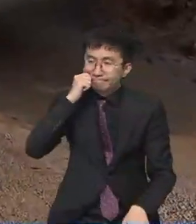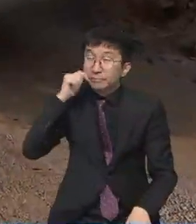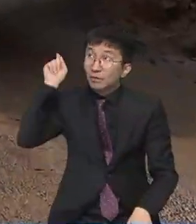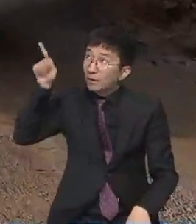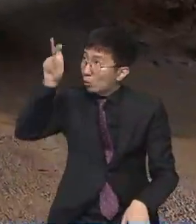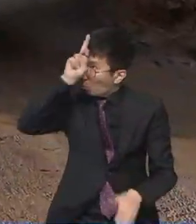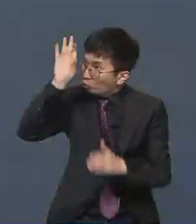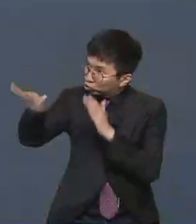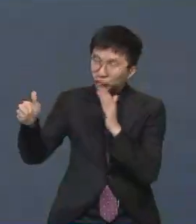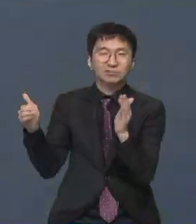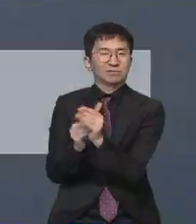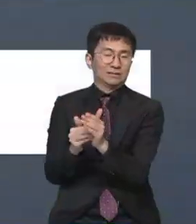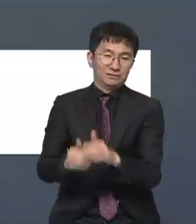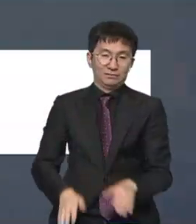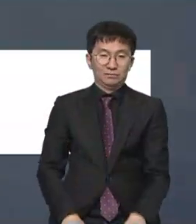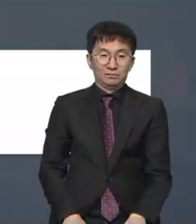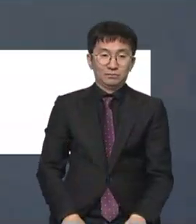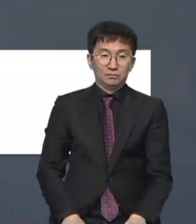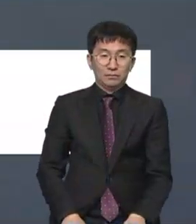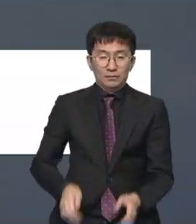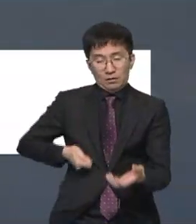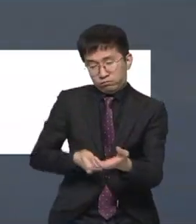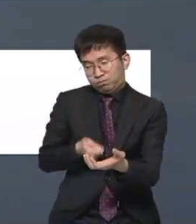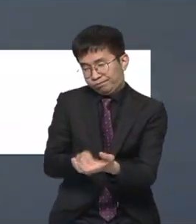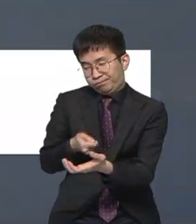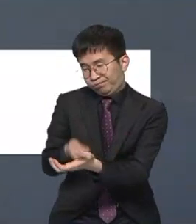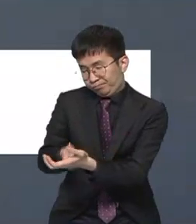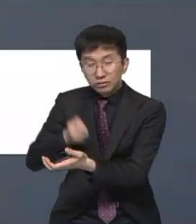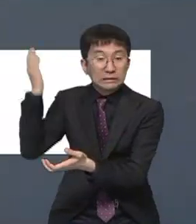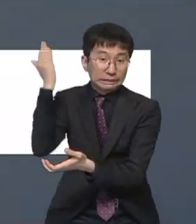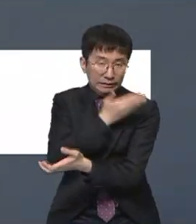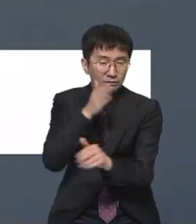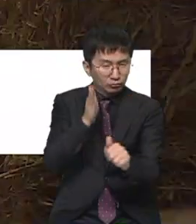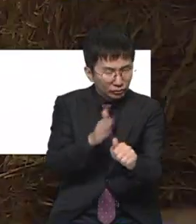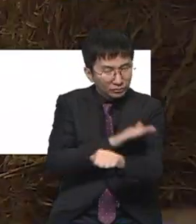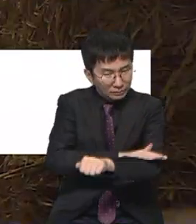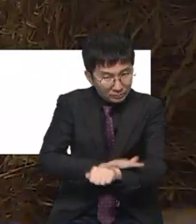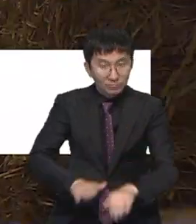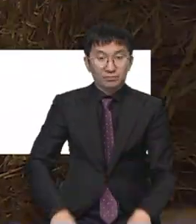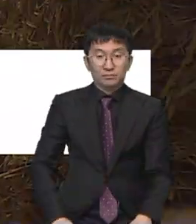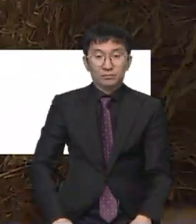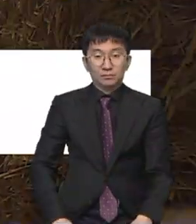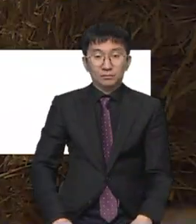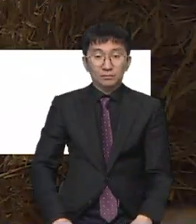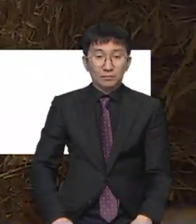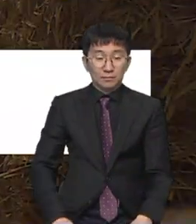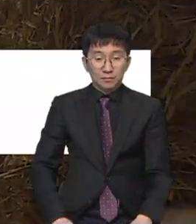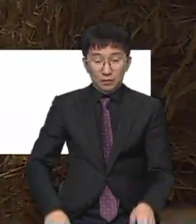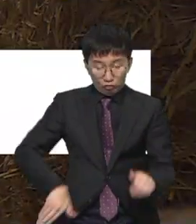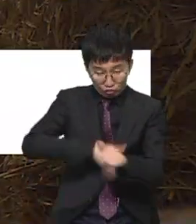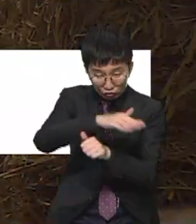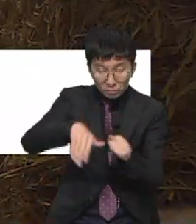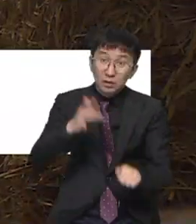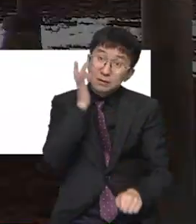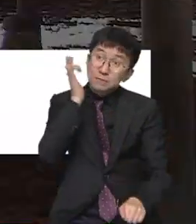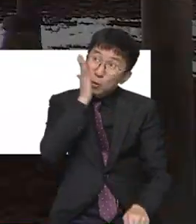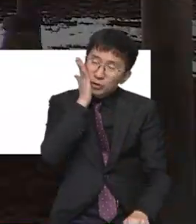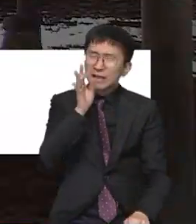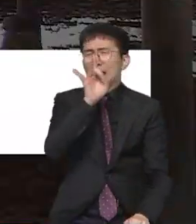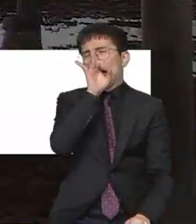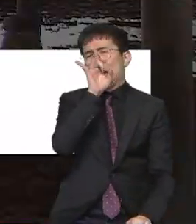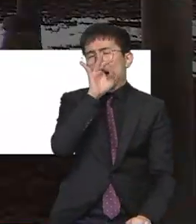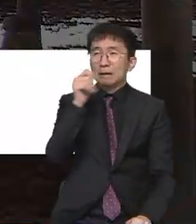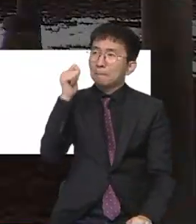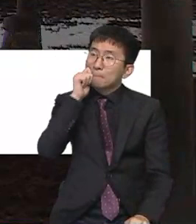상태입니다. 소독 잘해 주시고 특히 그 주변에 흡혈곤충이 서식하지 않도록